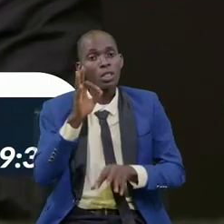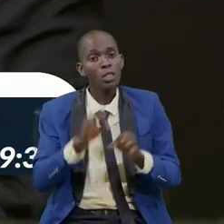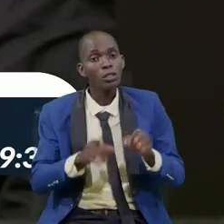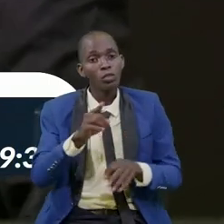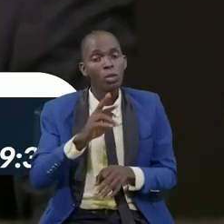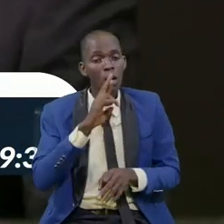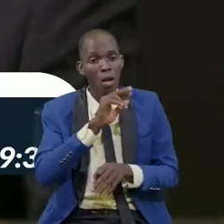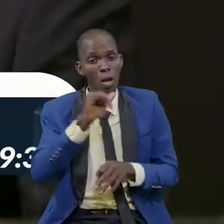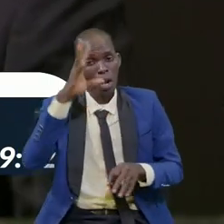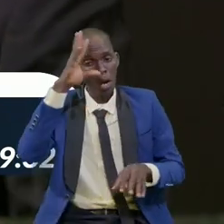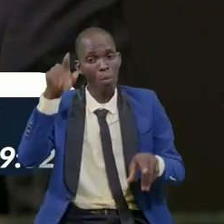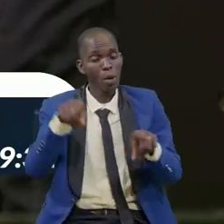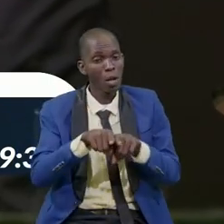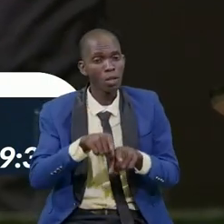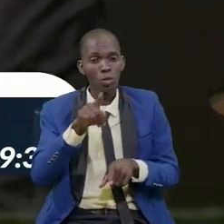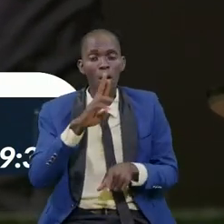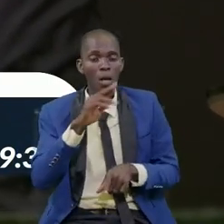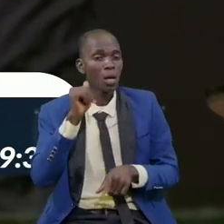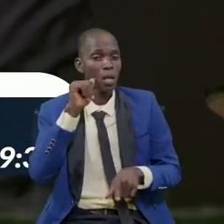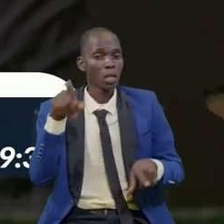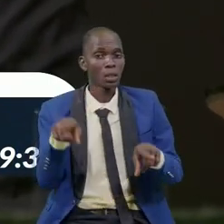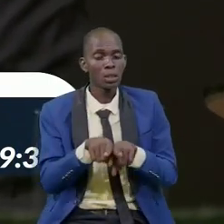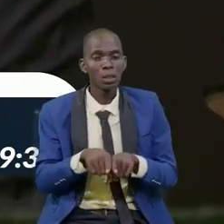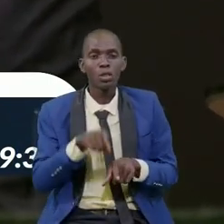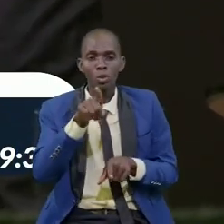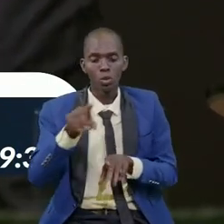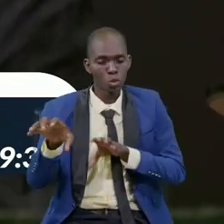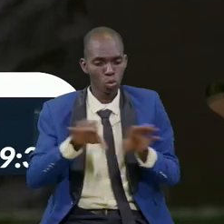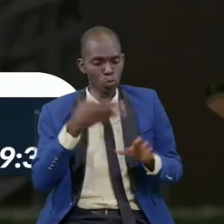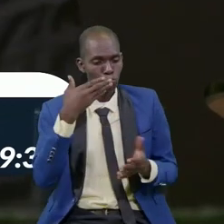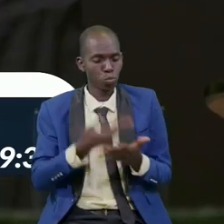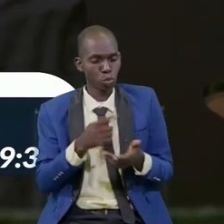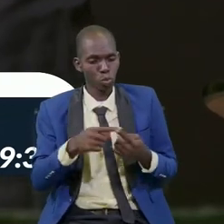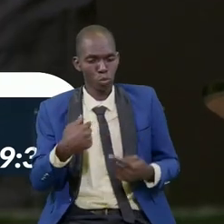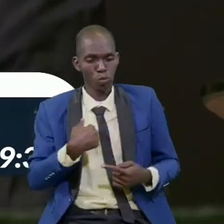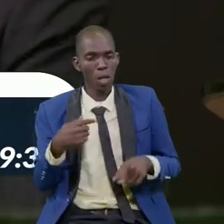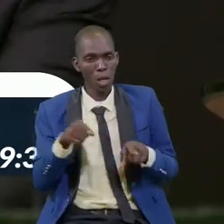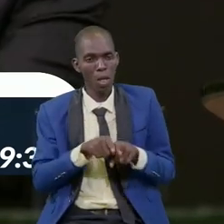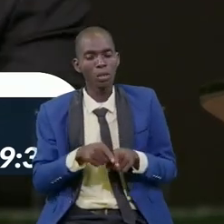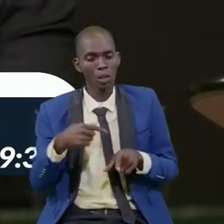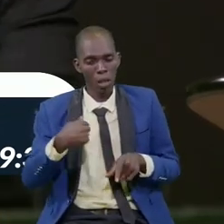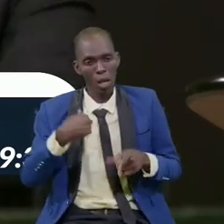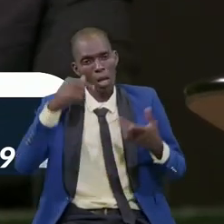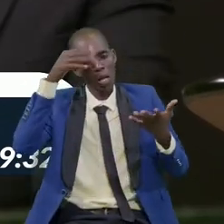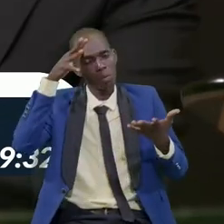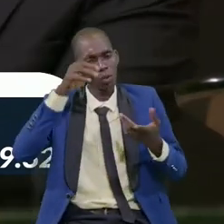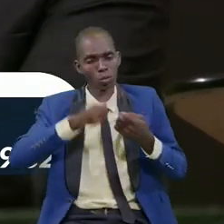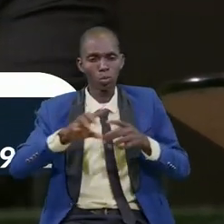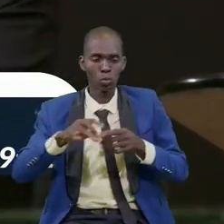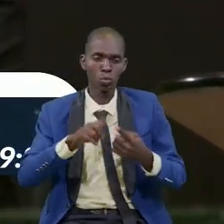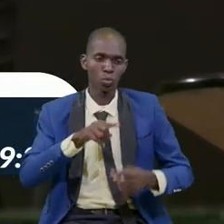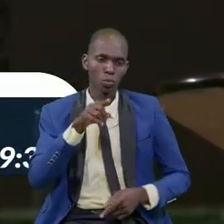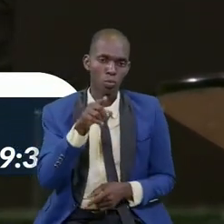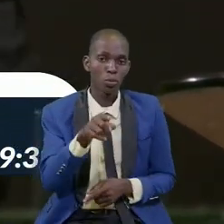vous êtes sœurs, vous me faites comme vous l'espérez que je vous fais. Si vous